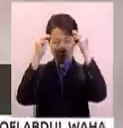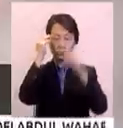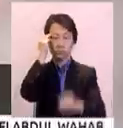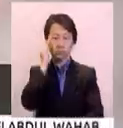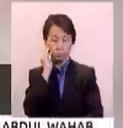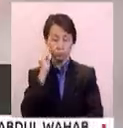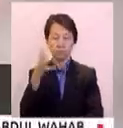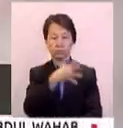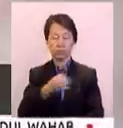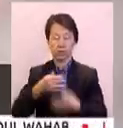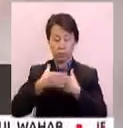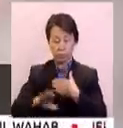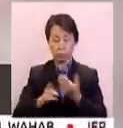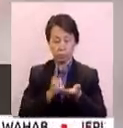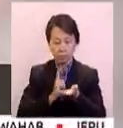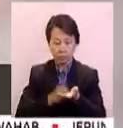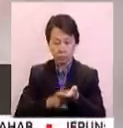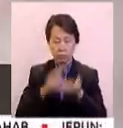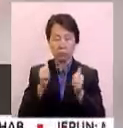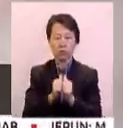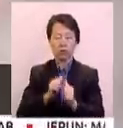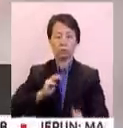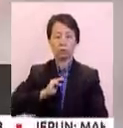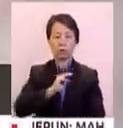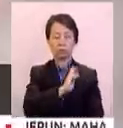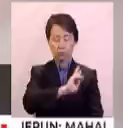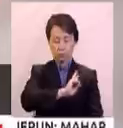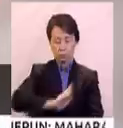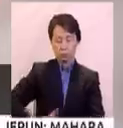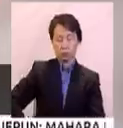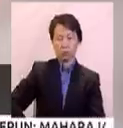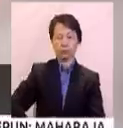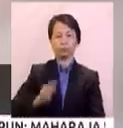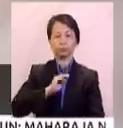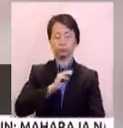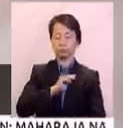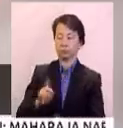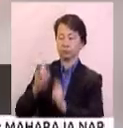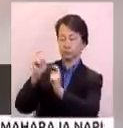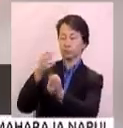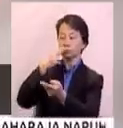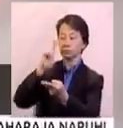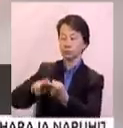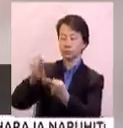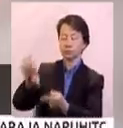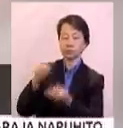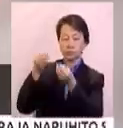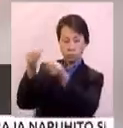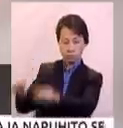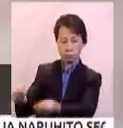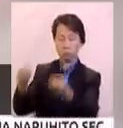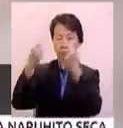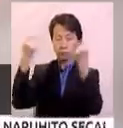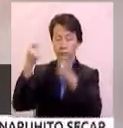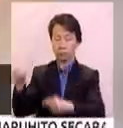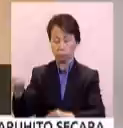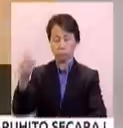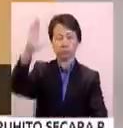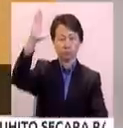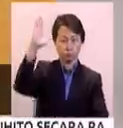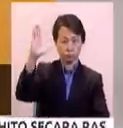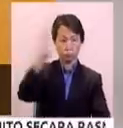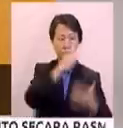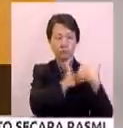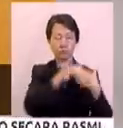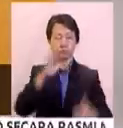Mohamad dan selepas berunding dengan Majlis Suraja Raja. Majlis penyampaian watika pelantikan dan istiadat mengangkat sumpah